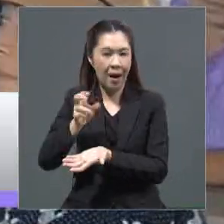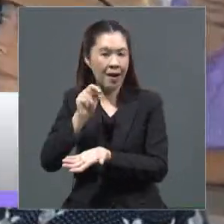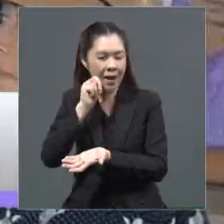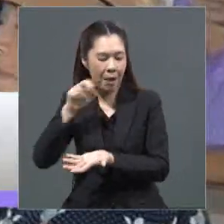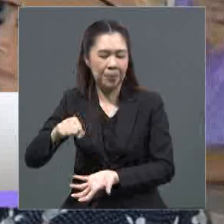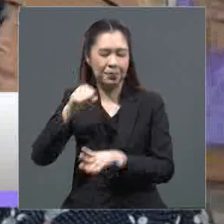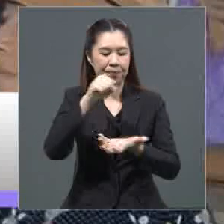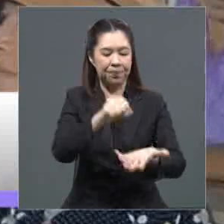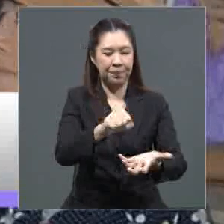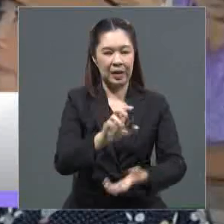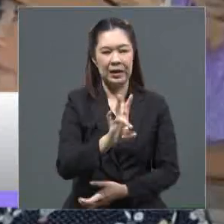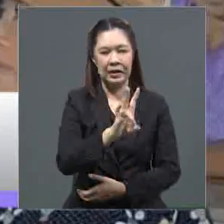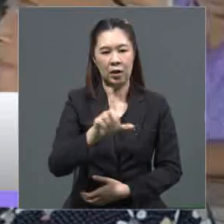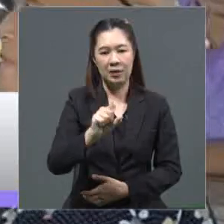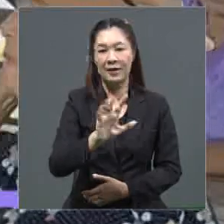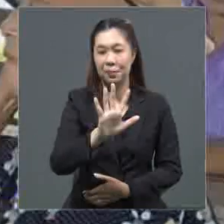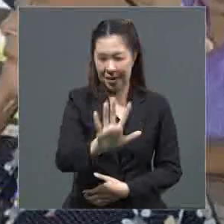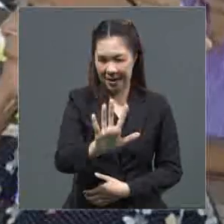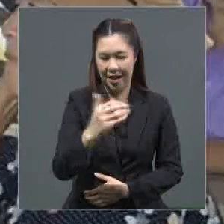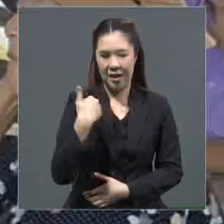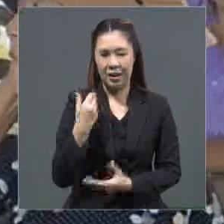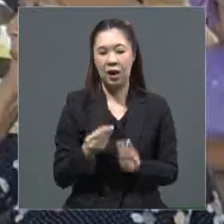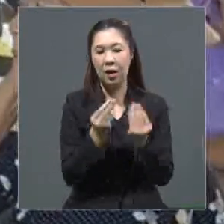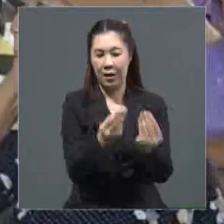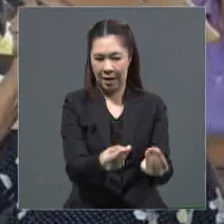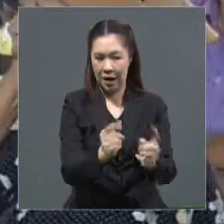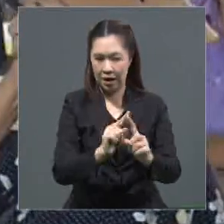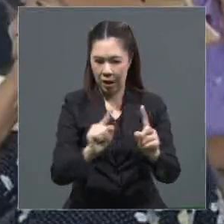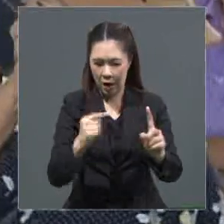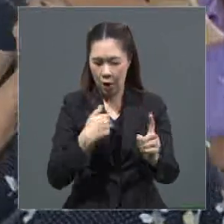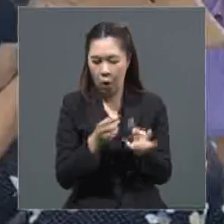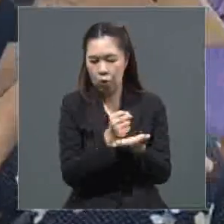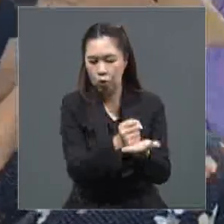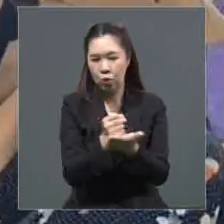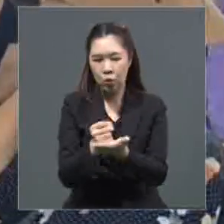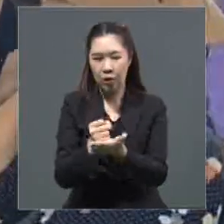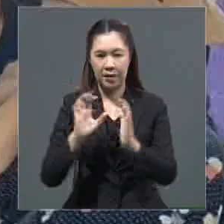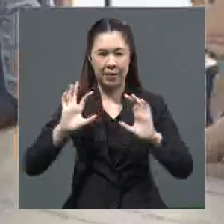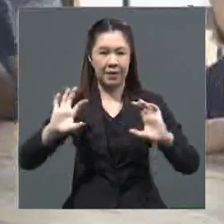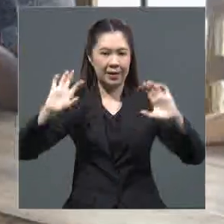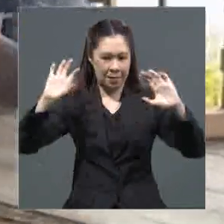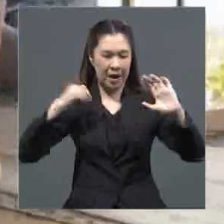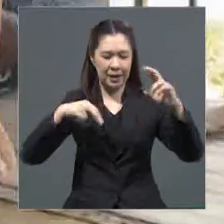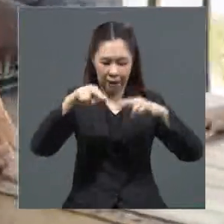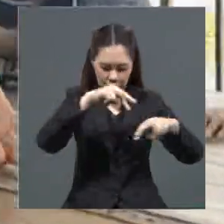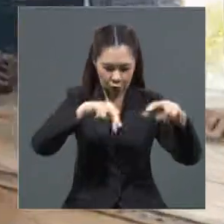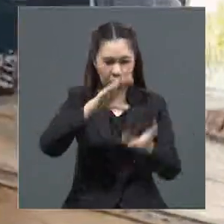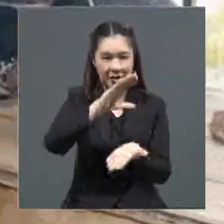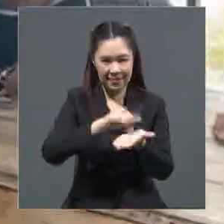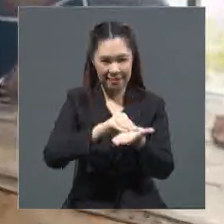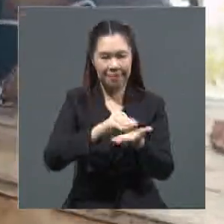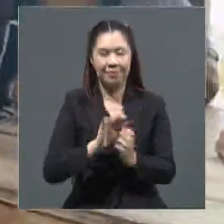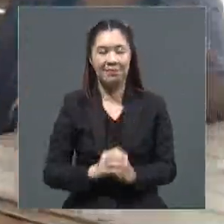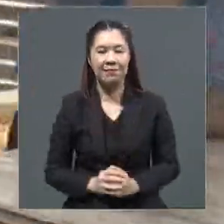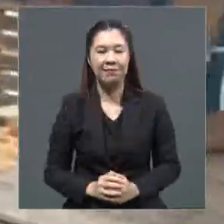725ชุดเพื่อบรรเทาความเดือดร้อนเบื้องต้นก่อนแต่ในส่วนการเยียวยานั้นทางรัฐบาลก็เร่งสำรวจอยู่แล้วครับ